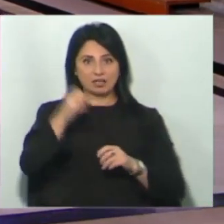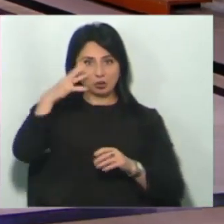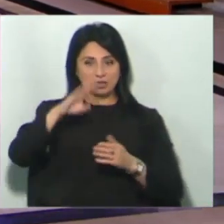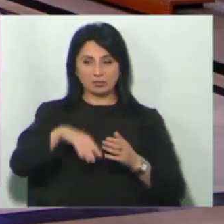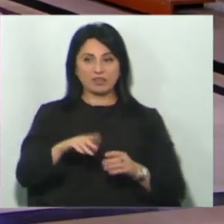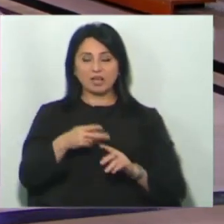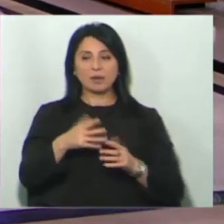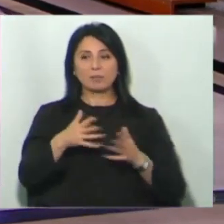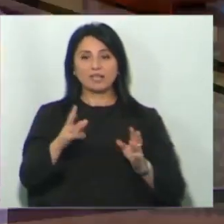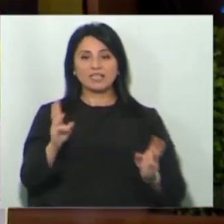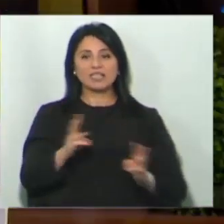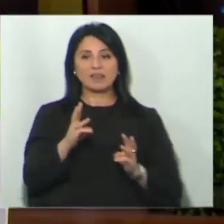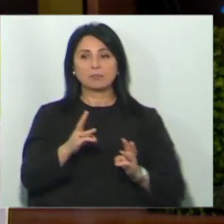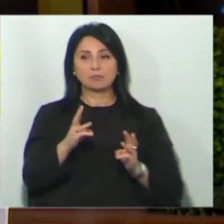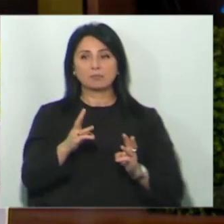արմոյիտ գնետ, իմ ասեմ հետը